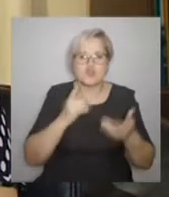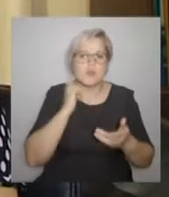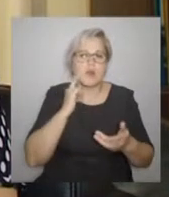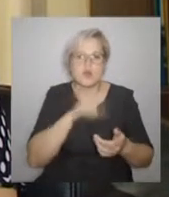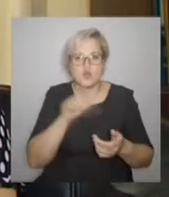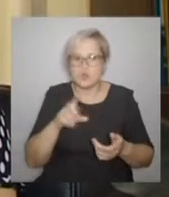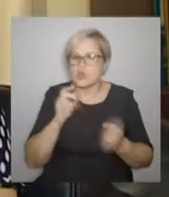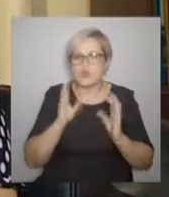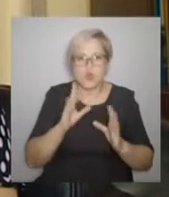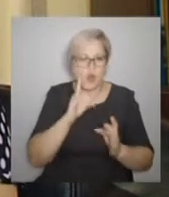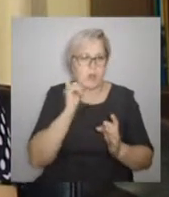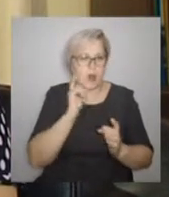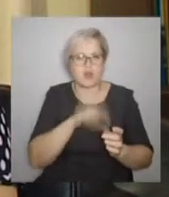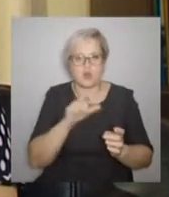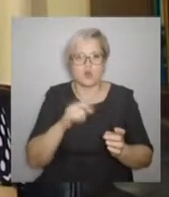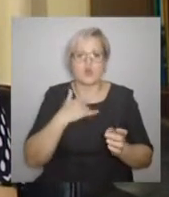над направлением, когда